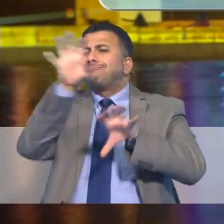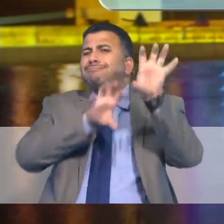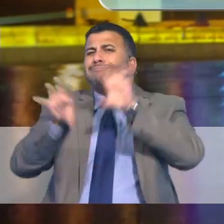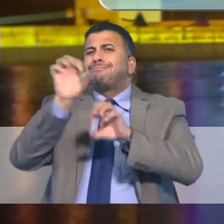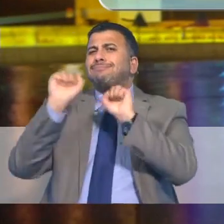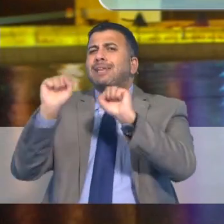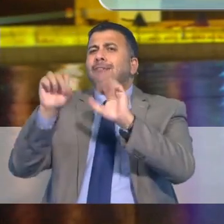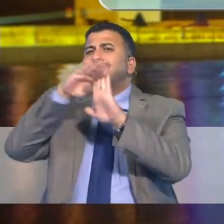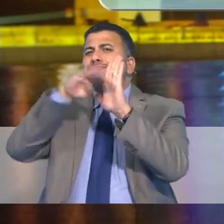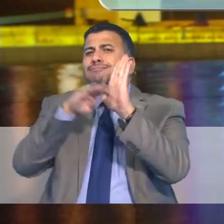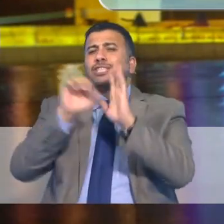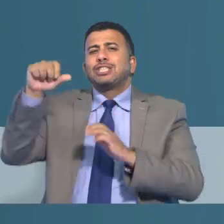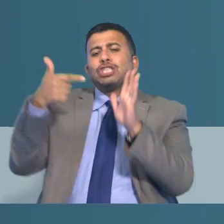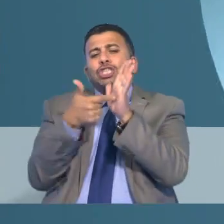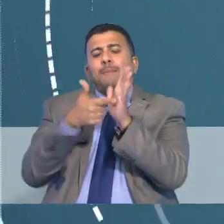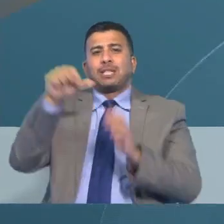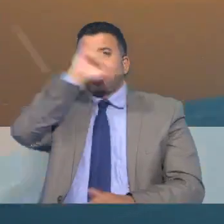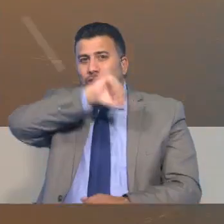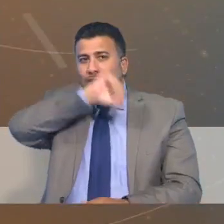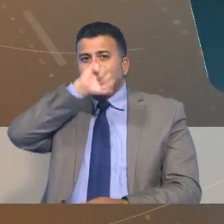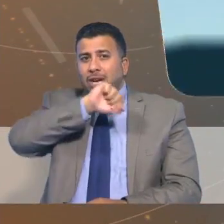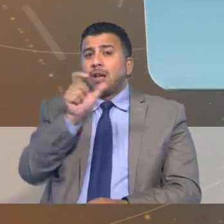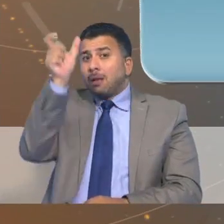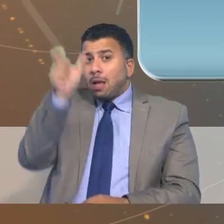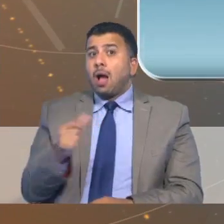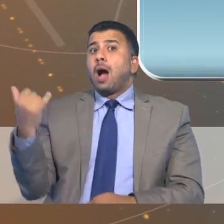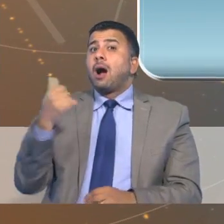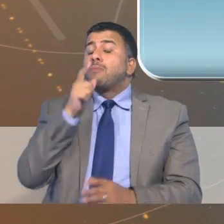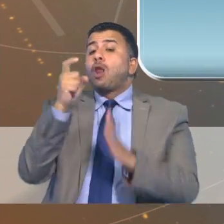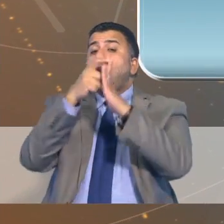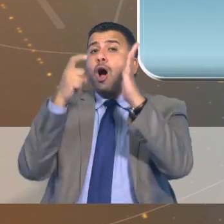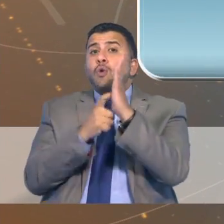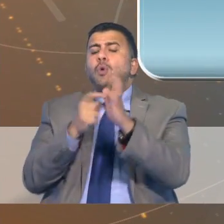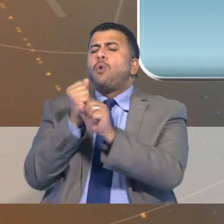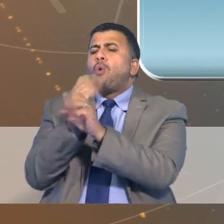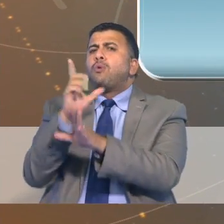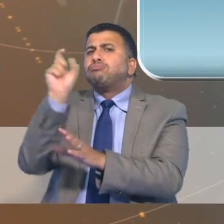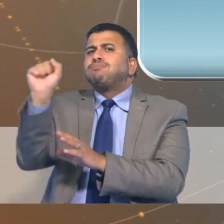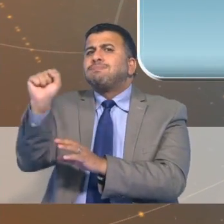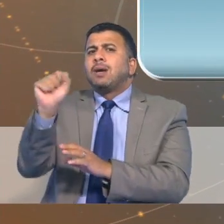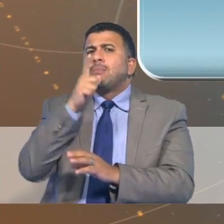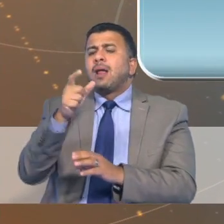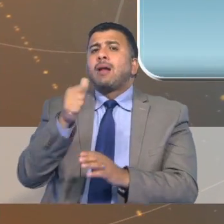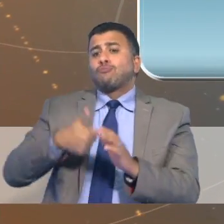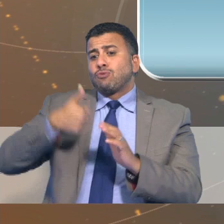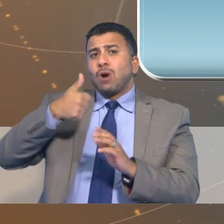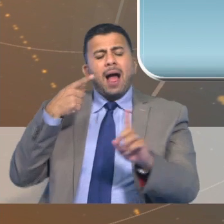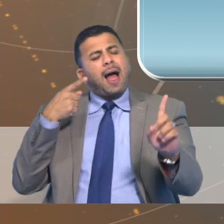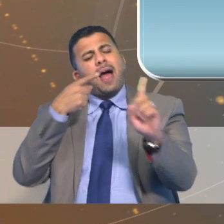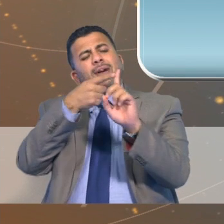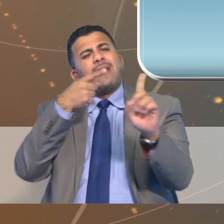جامعة الشارقة، حيث تتمتع بالشخصية الاعتبارية والأهلية القانونية اللازمة لتحقيق